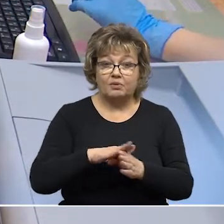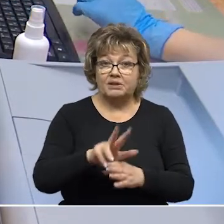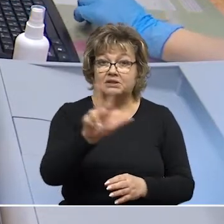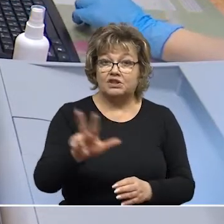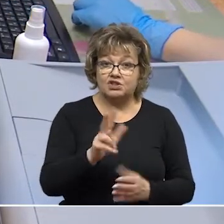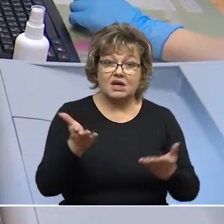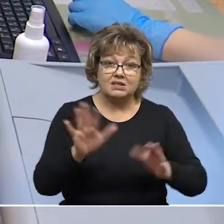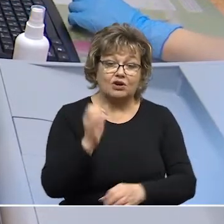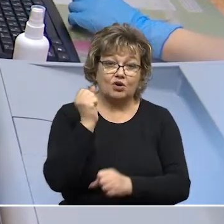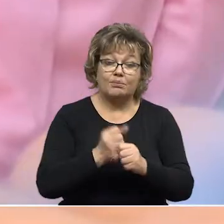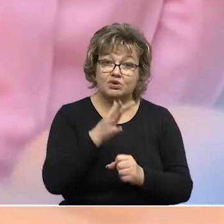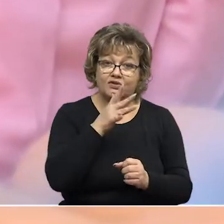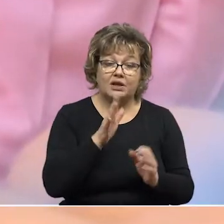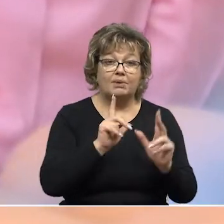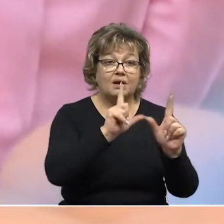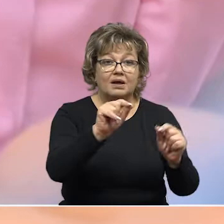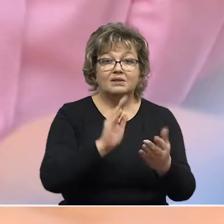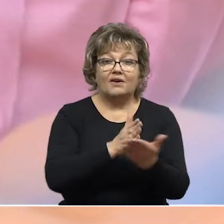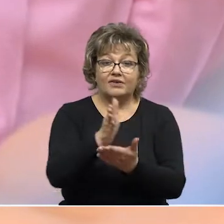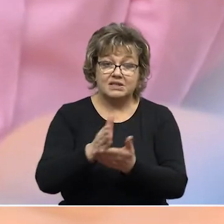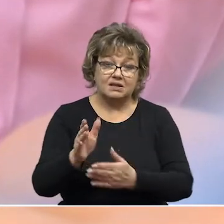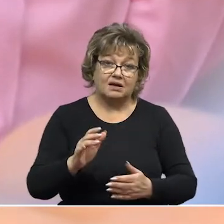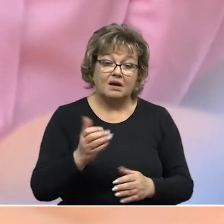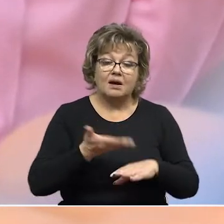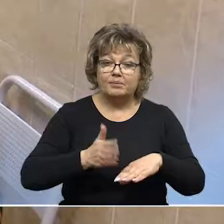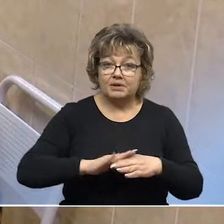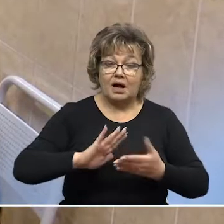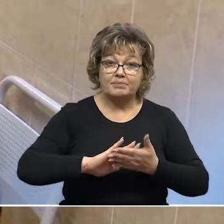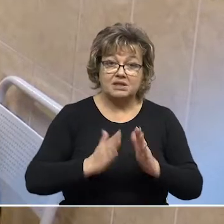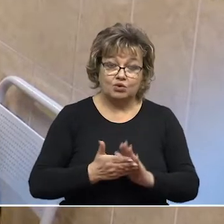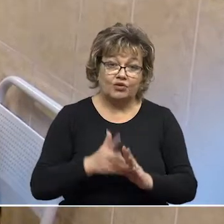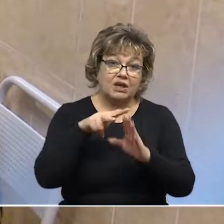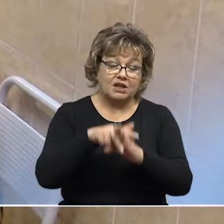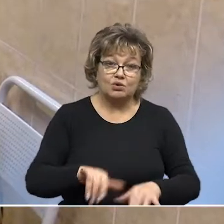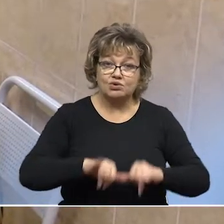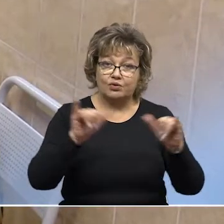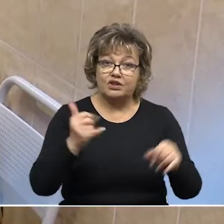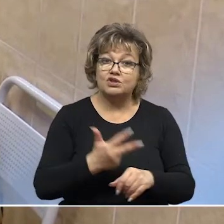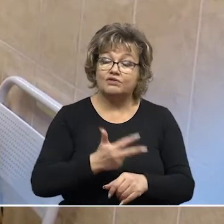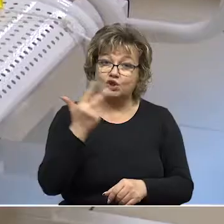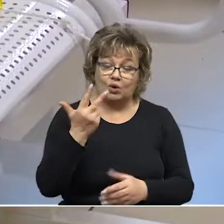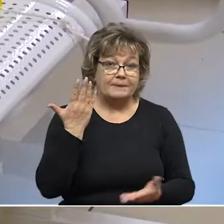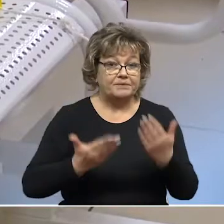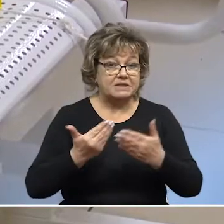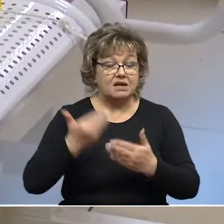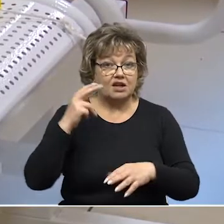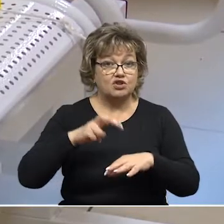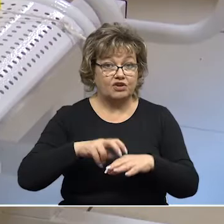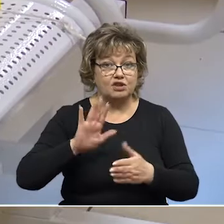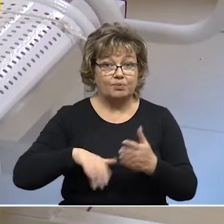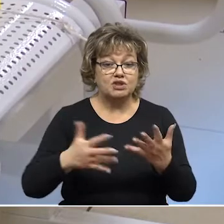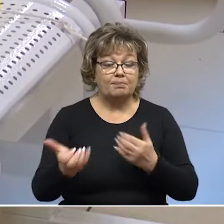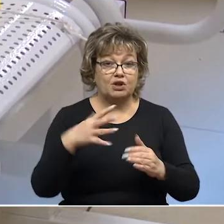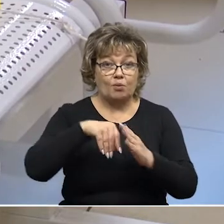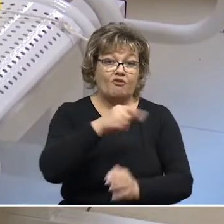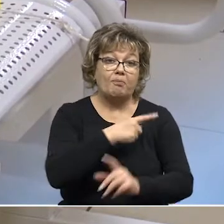часа в день. Остальное рабочее время находится на выездах. С момента обострения эпидобстановки нагрузка увеличилась втрое. Если раньше врач